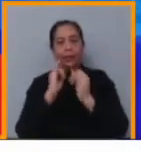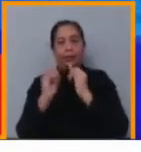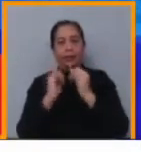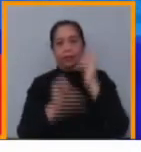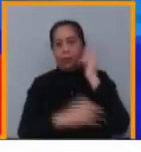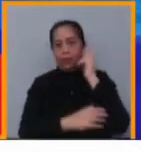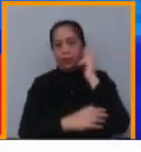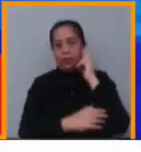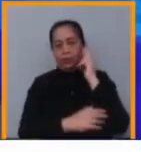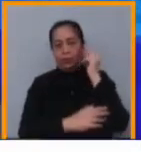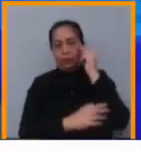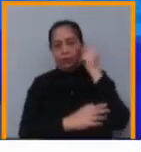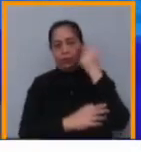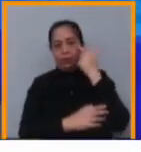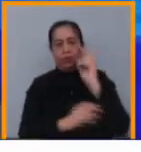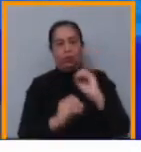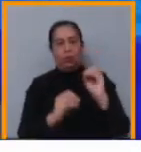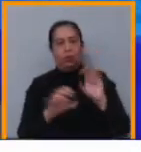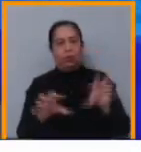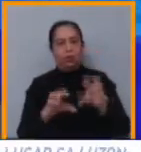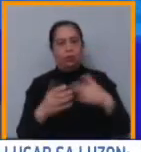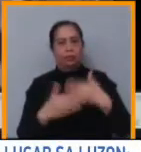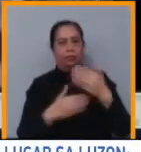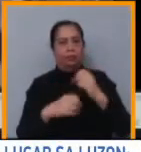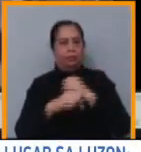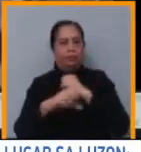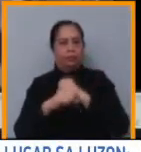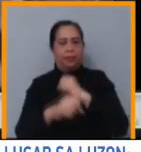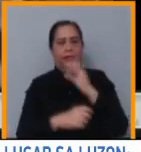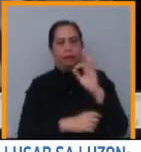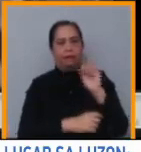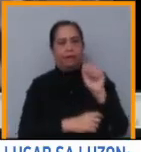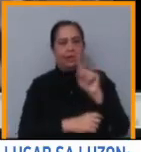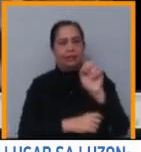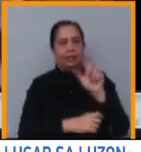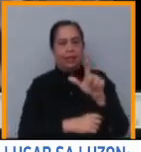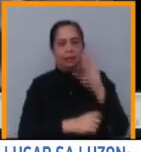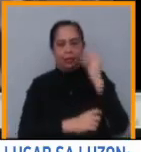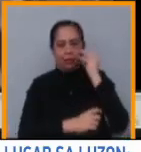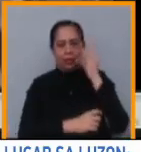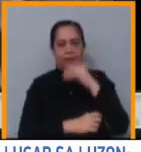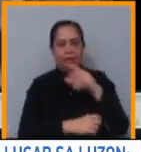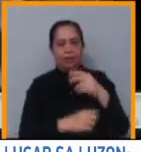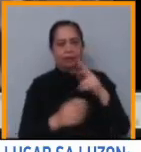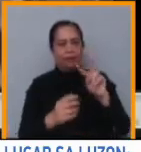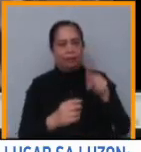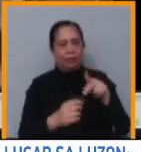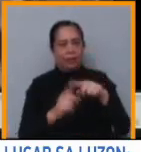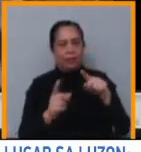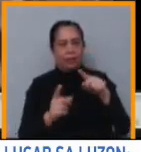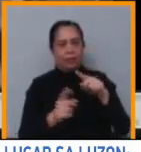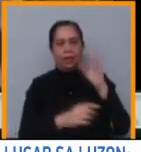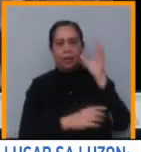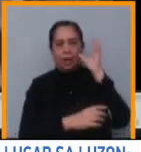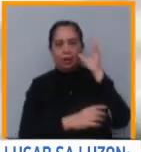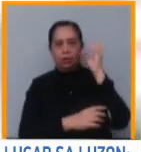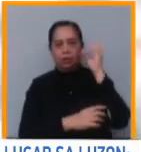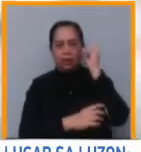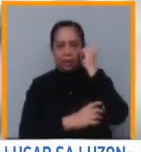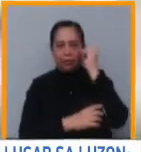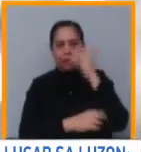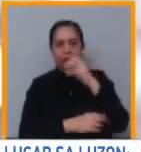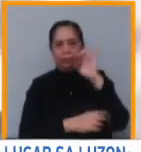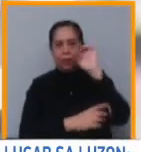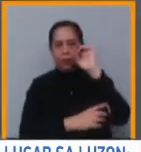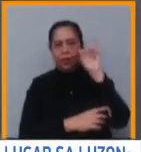Wala namang aktibidad si Presidential Candidate Faisal Mangundato at mga Vice Presidential Candidate na sina Carlo Serapio at Emmanuel Lopez.